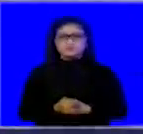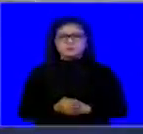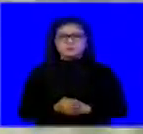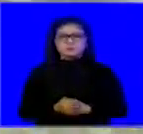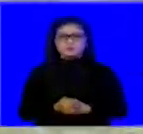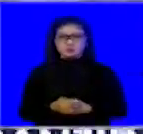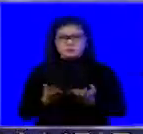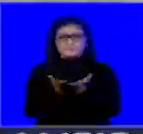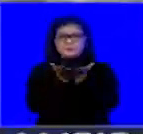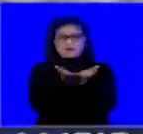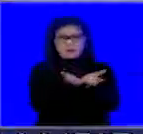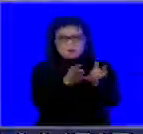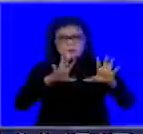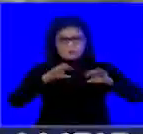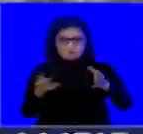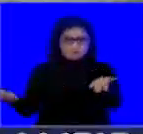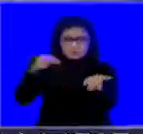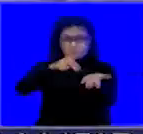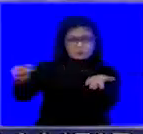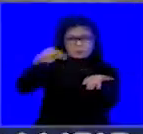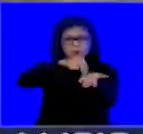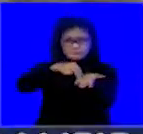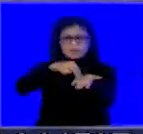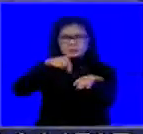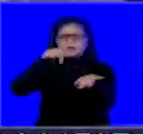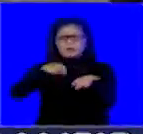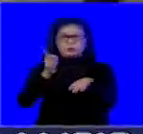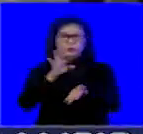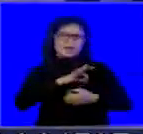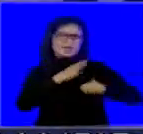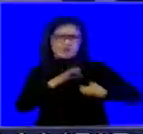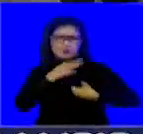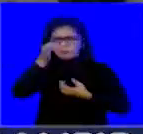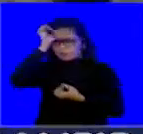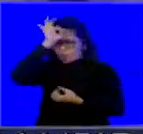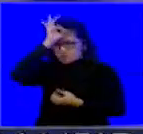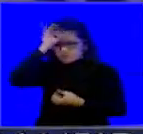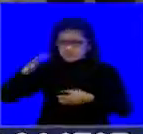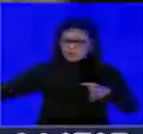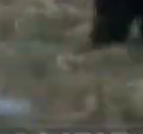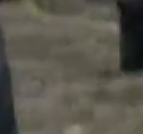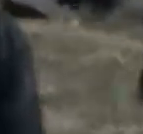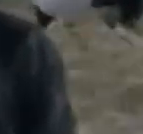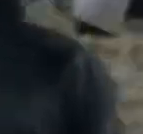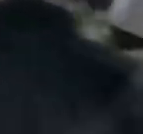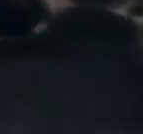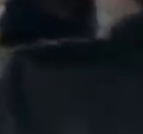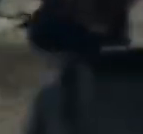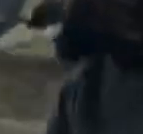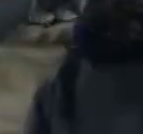Perahu karet yang ditumpangi sejumlah relawan dan polisi nyaris terseret derasnya arus banjir saat mengevakuasi warga korban